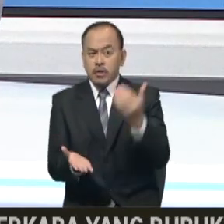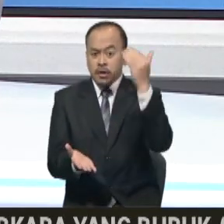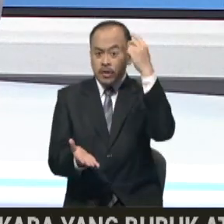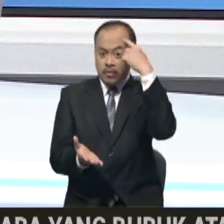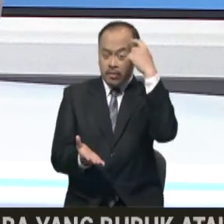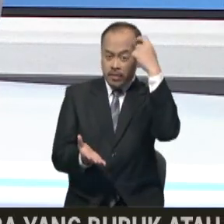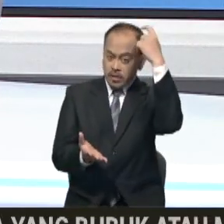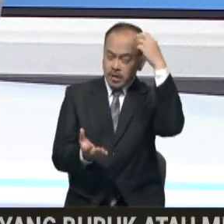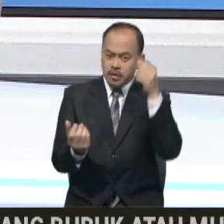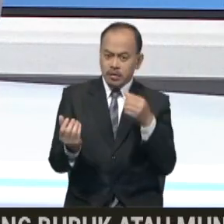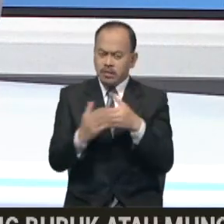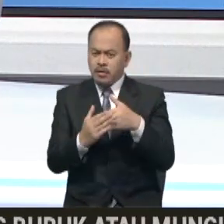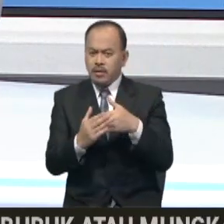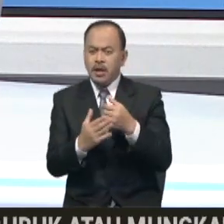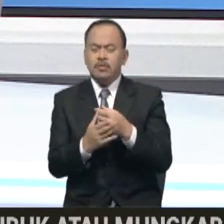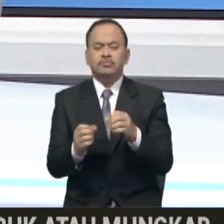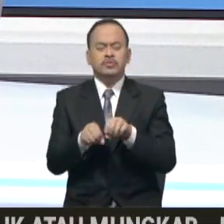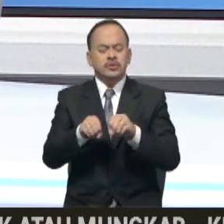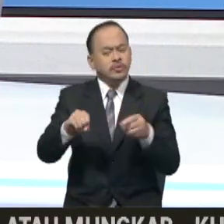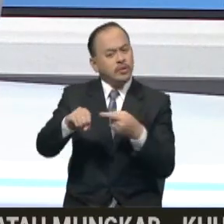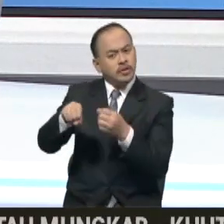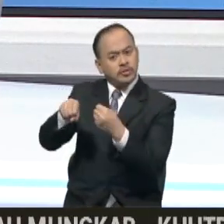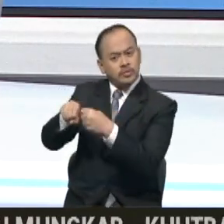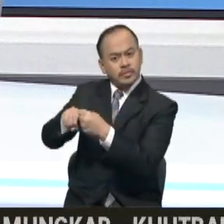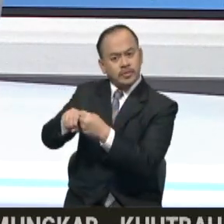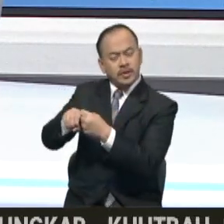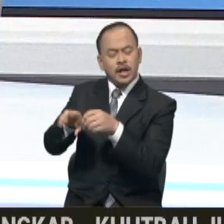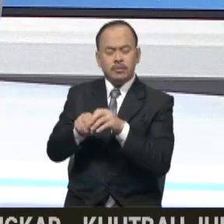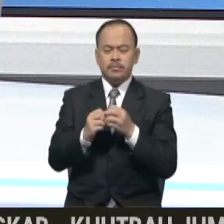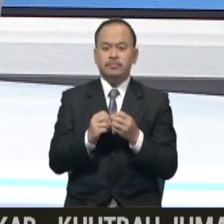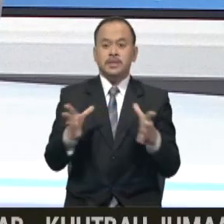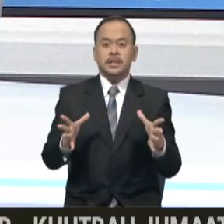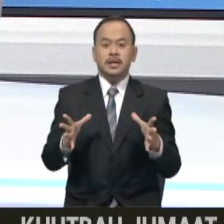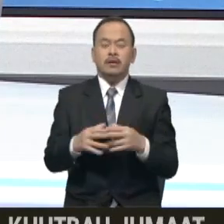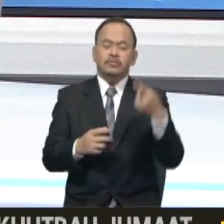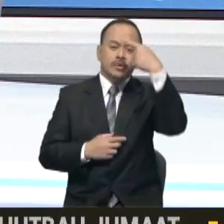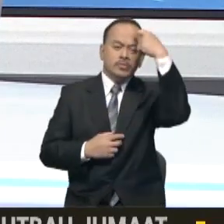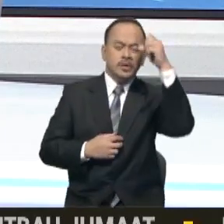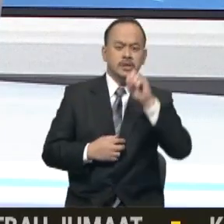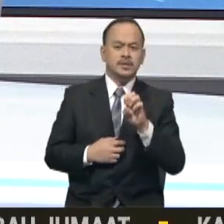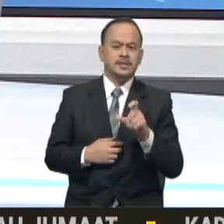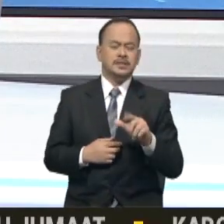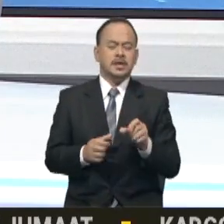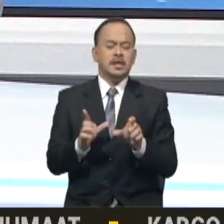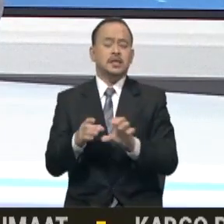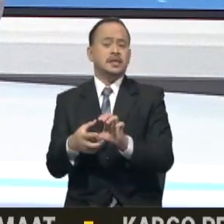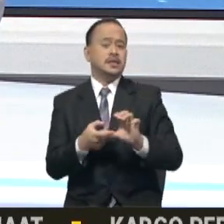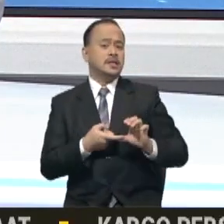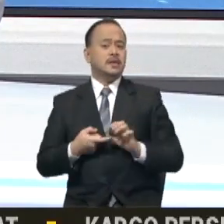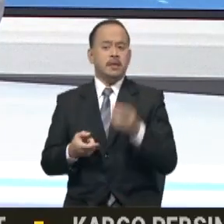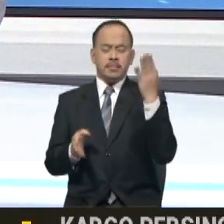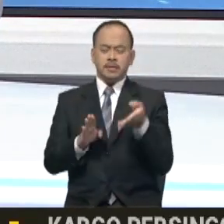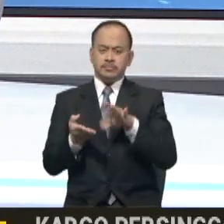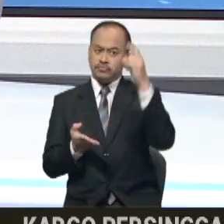terganggu sama ada kerana saluran darah tersumbat atau saluran darah pecah mengakibatkan sel-sel otak rosak dan mati.